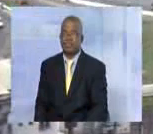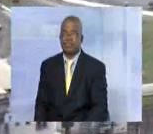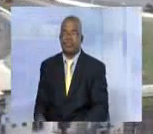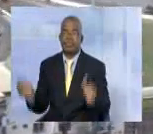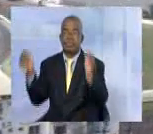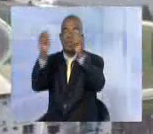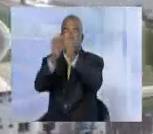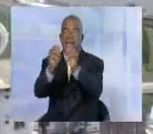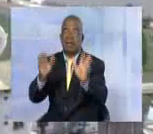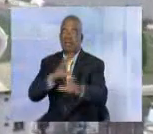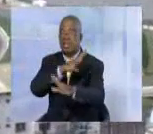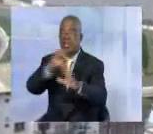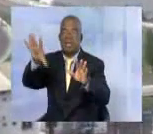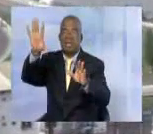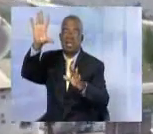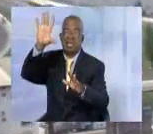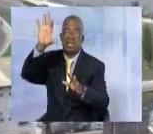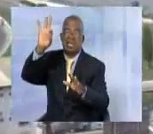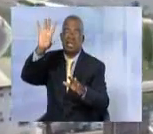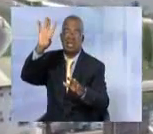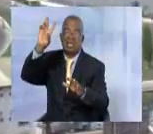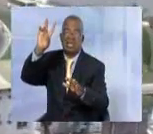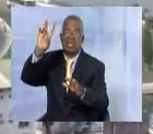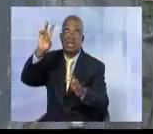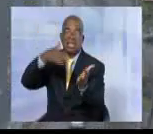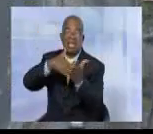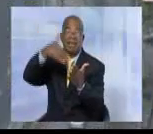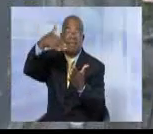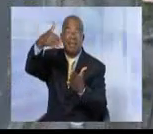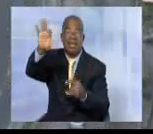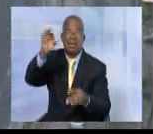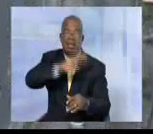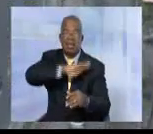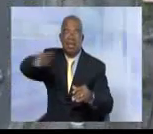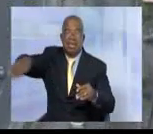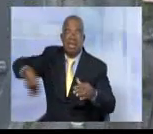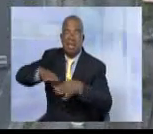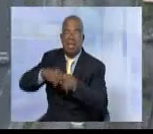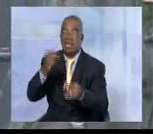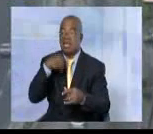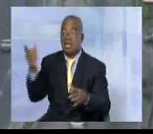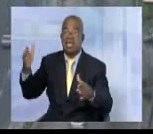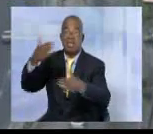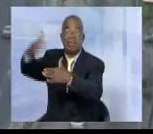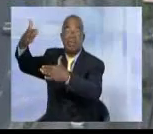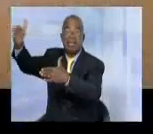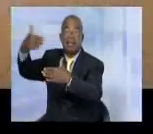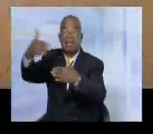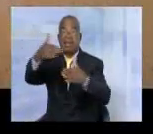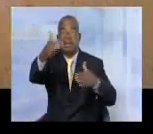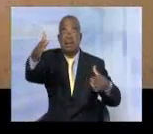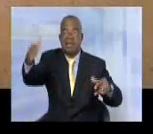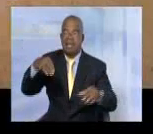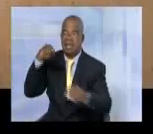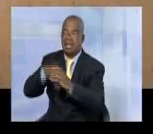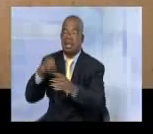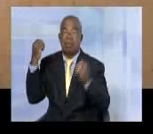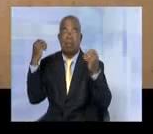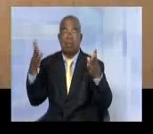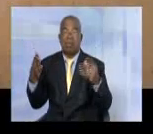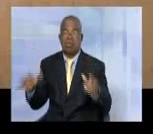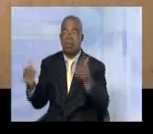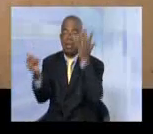Avec ses 97 millions de membres répartis dans 187 pays, le mouvement international de la Croix-Rouge